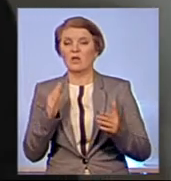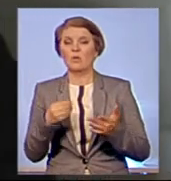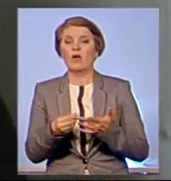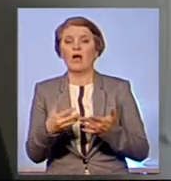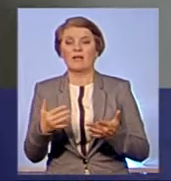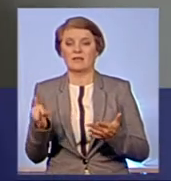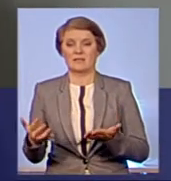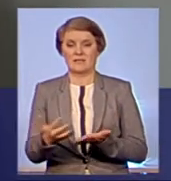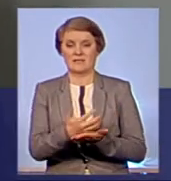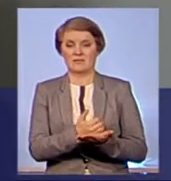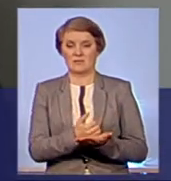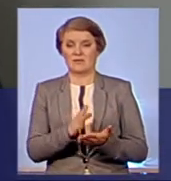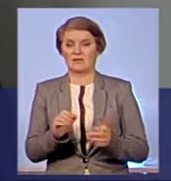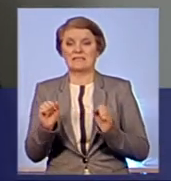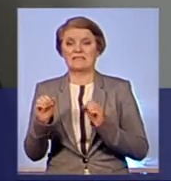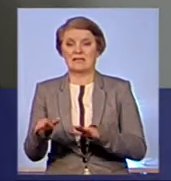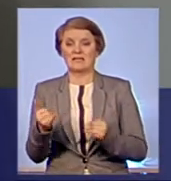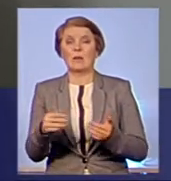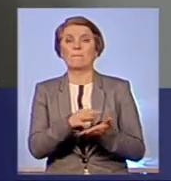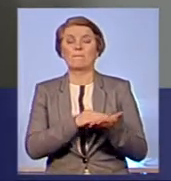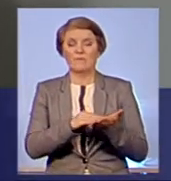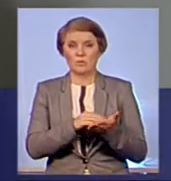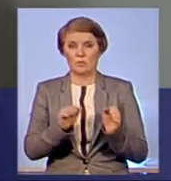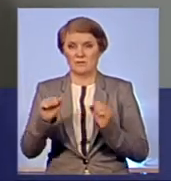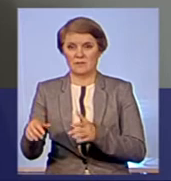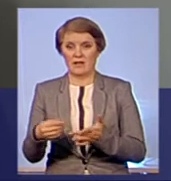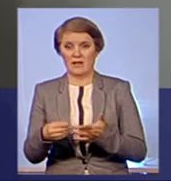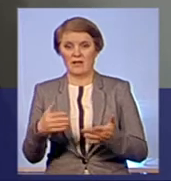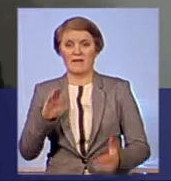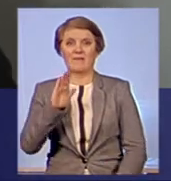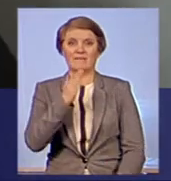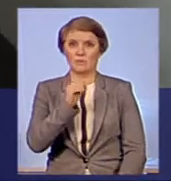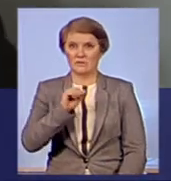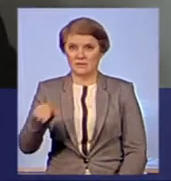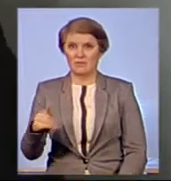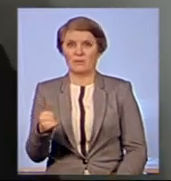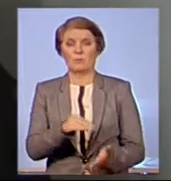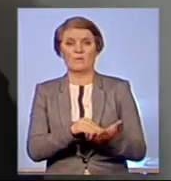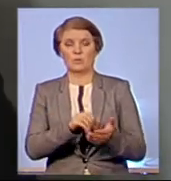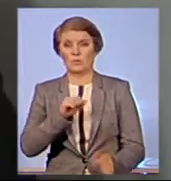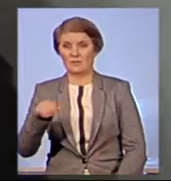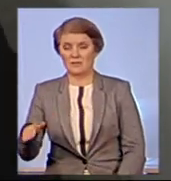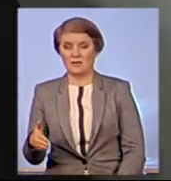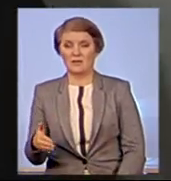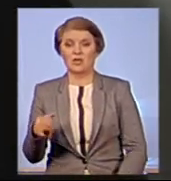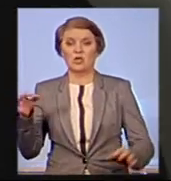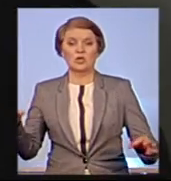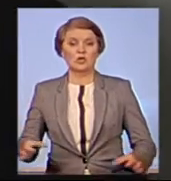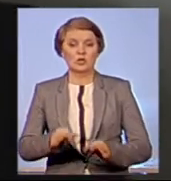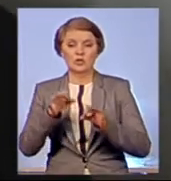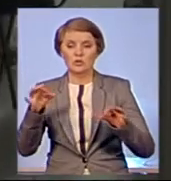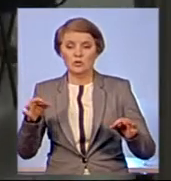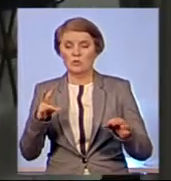ж здали. Ага, тільки здали, так? Ми сьогодні повторно здали аналіз, це вівторок здавали, сьогодні повторно здали аналіз. Тобто ще нічого нікого